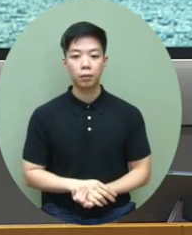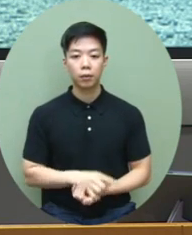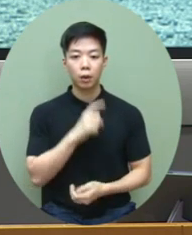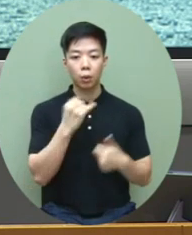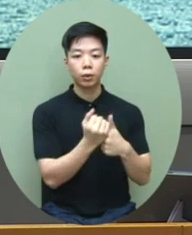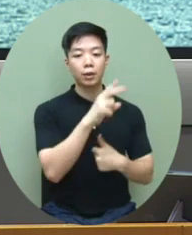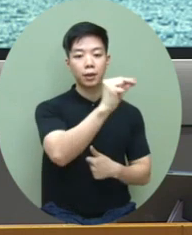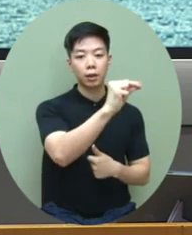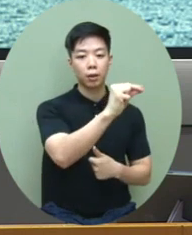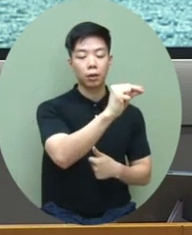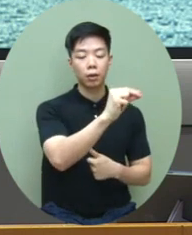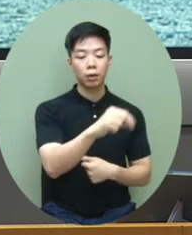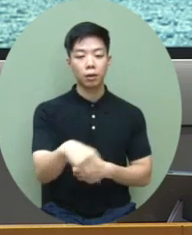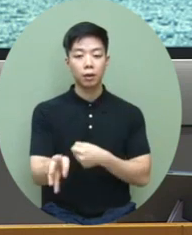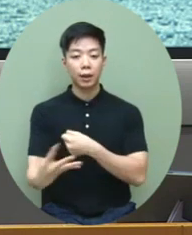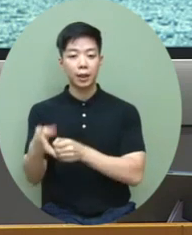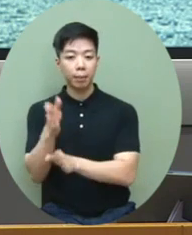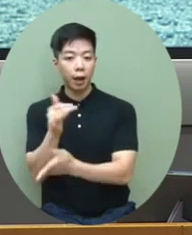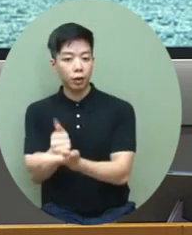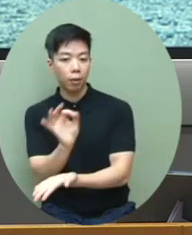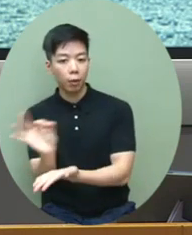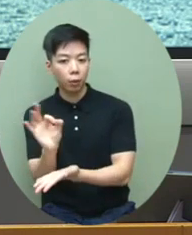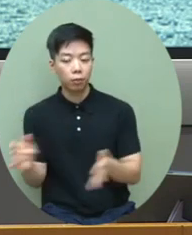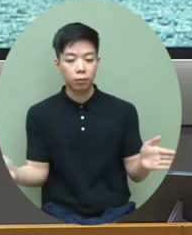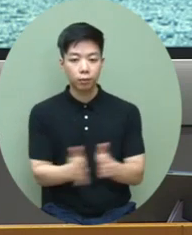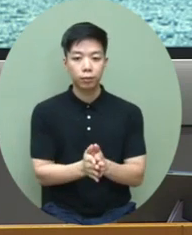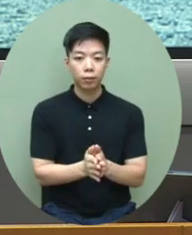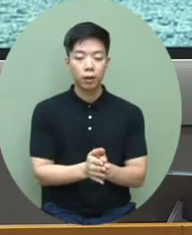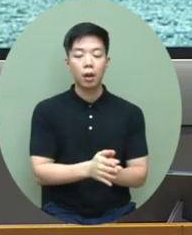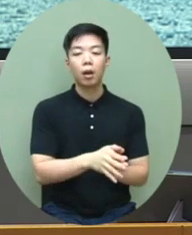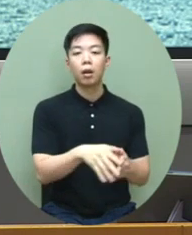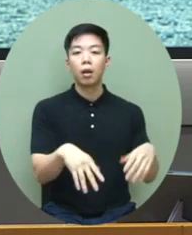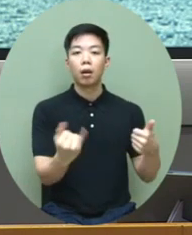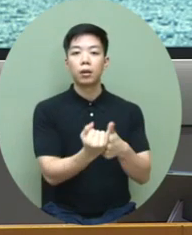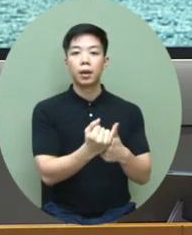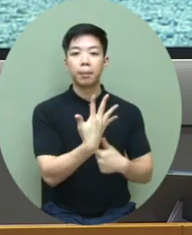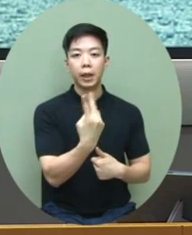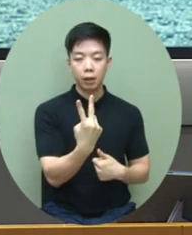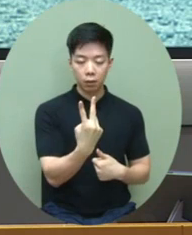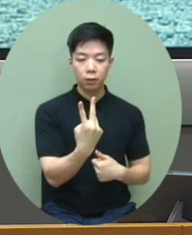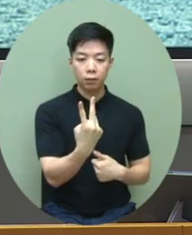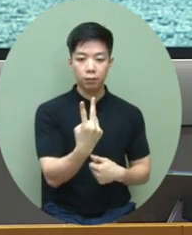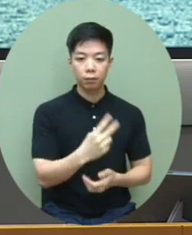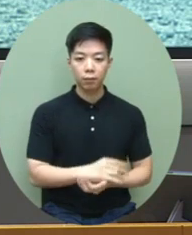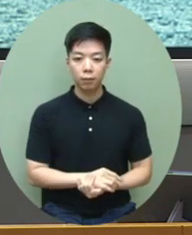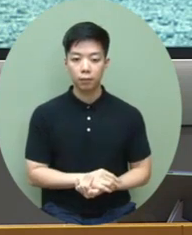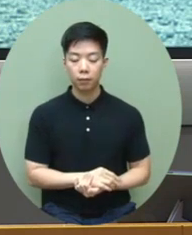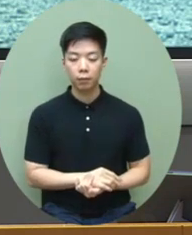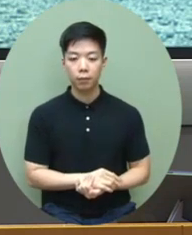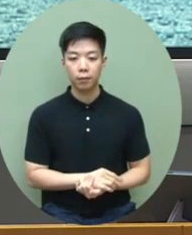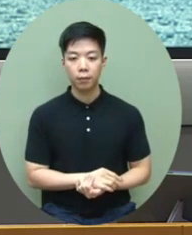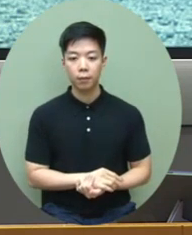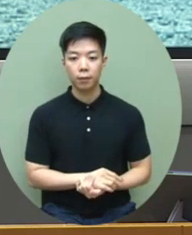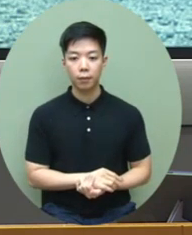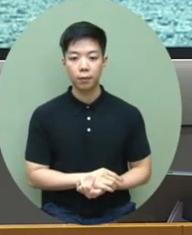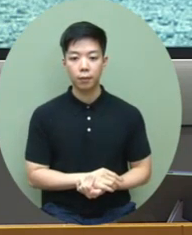校巴的學生，就一共是52位咯。他們就總共一